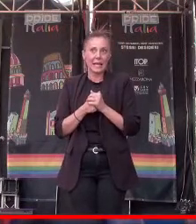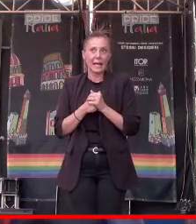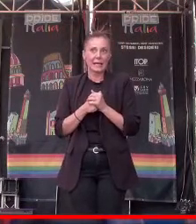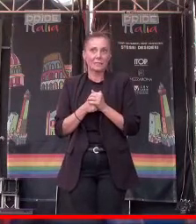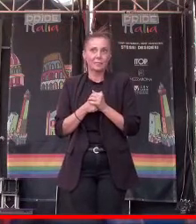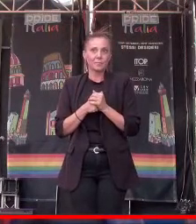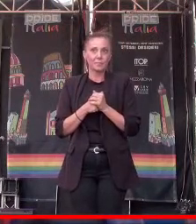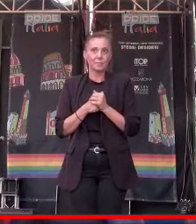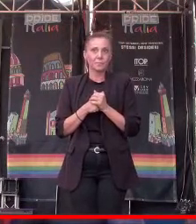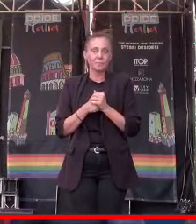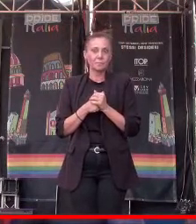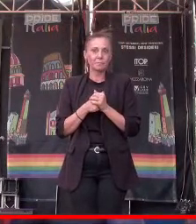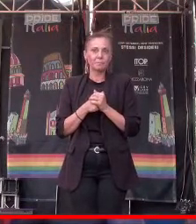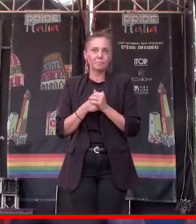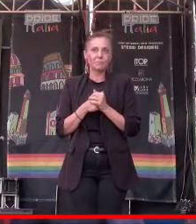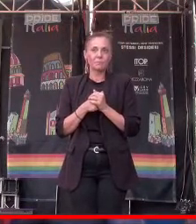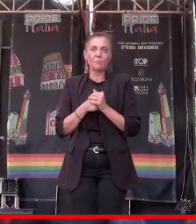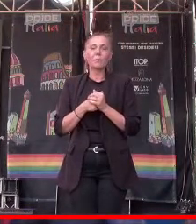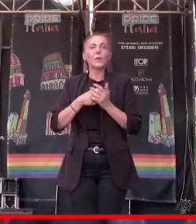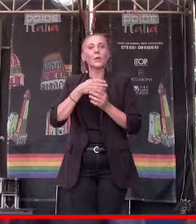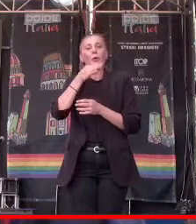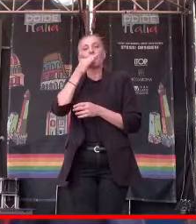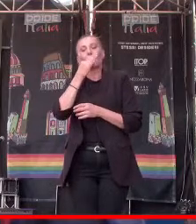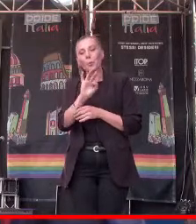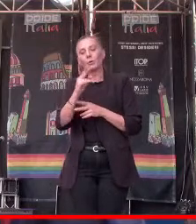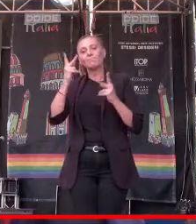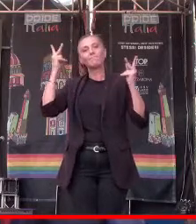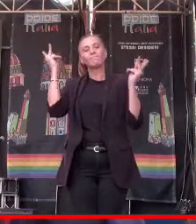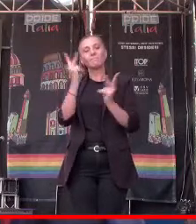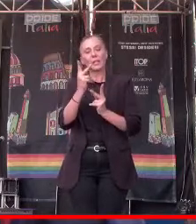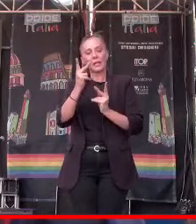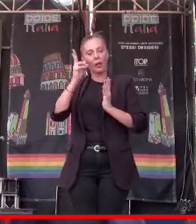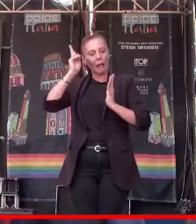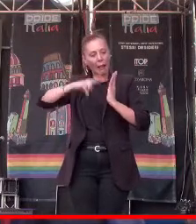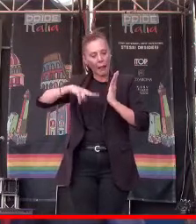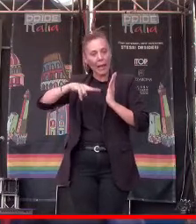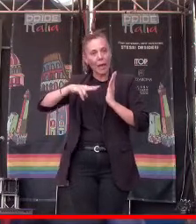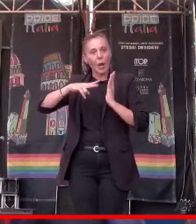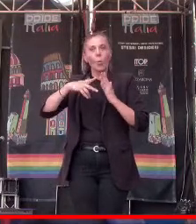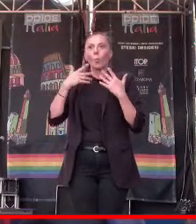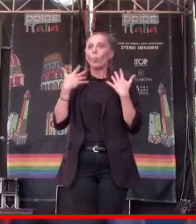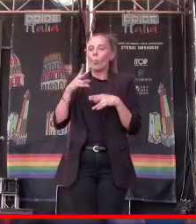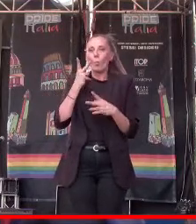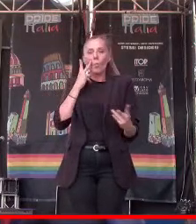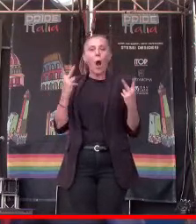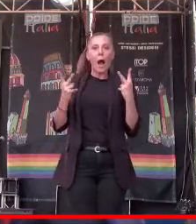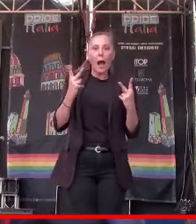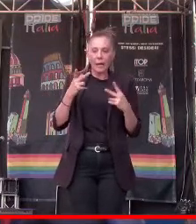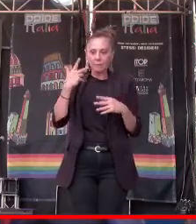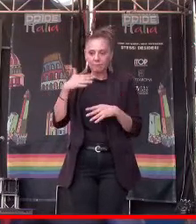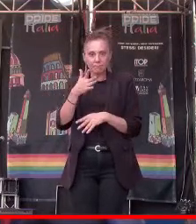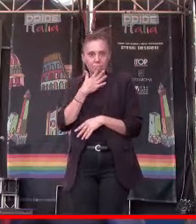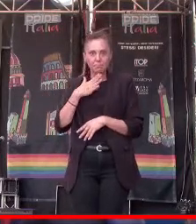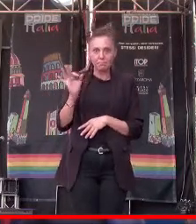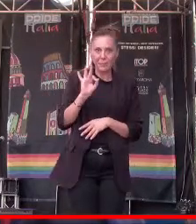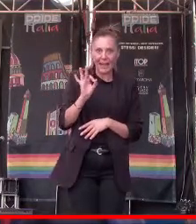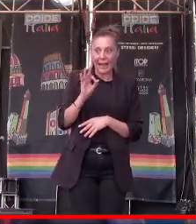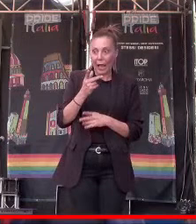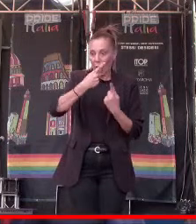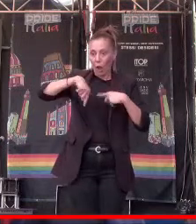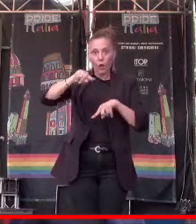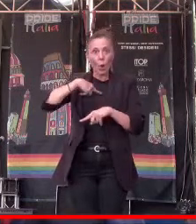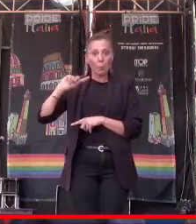prima vista, a prima lettura, essere una notizia veramente veramente bella. E intanto il modo in cui ci siamo